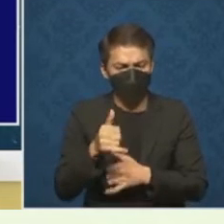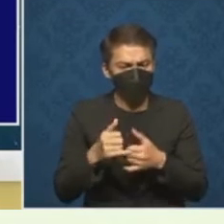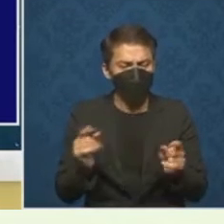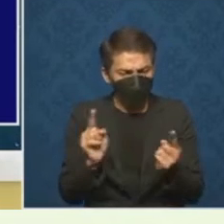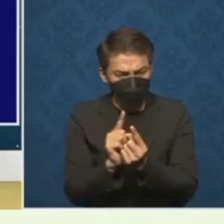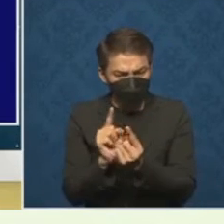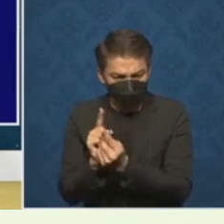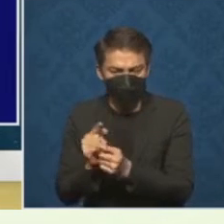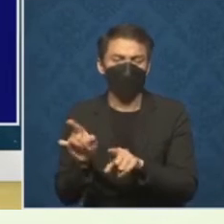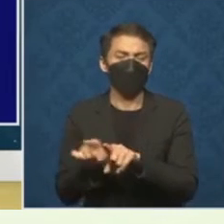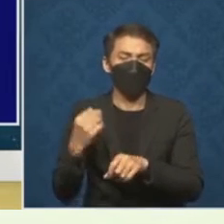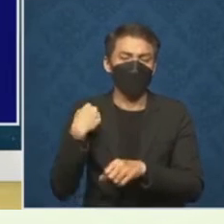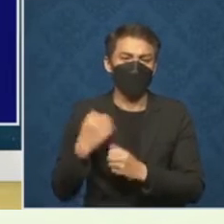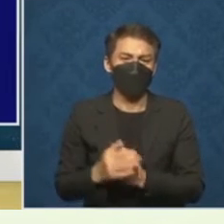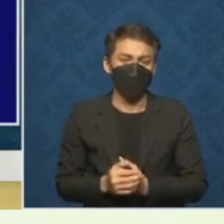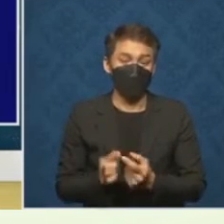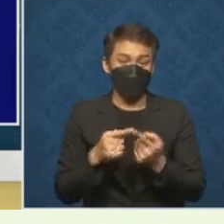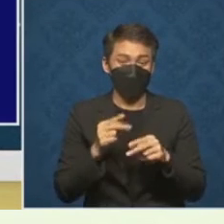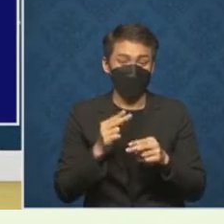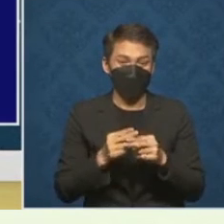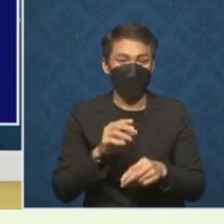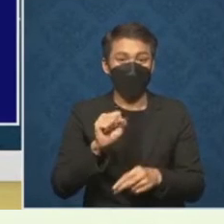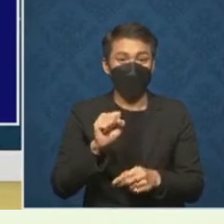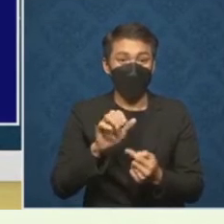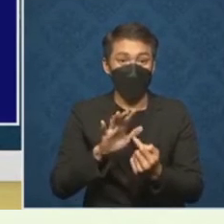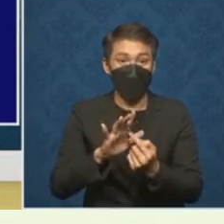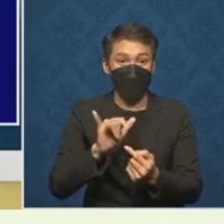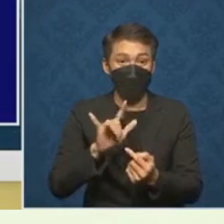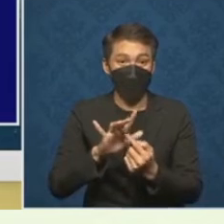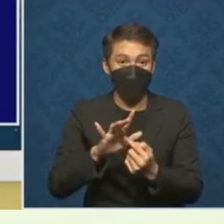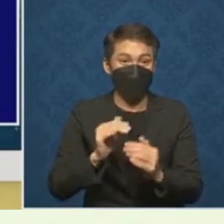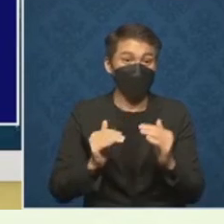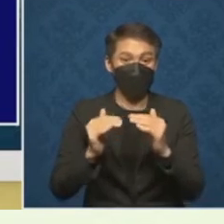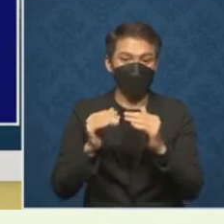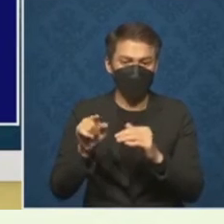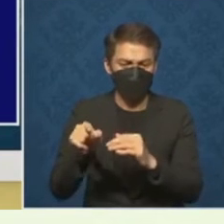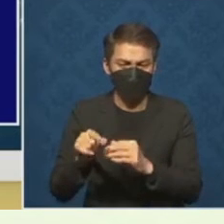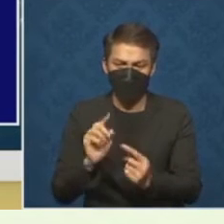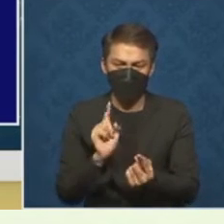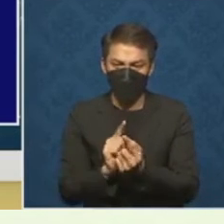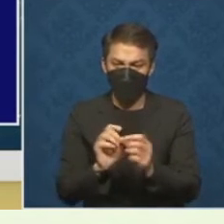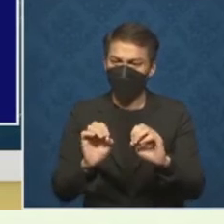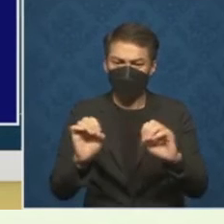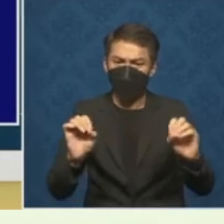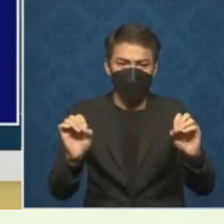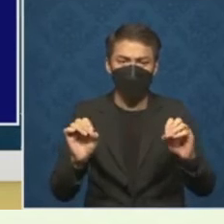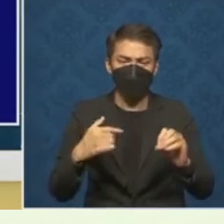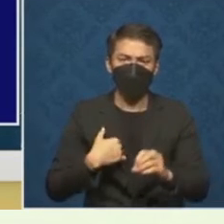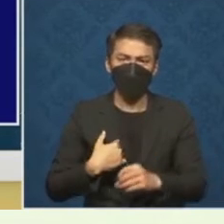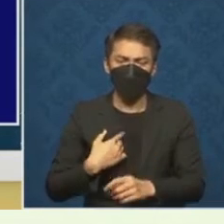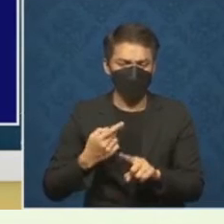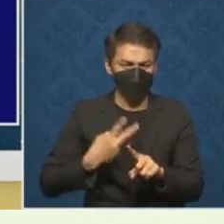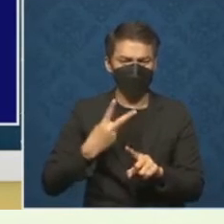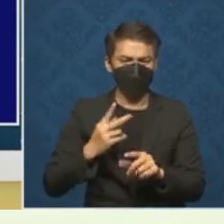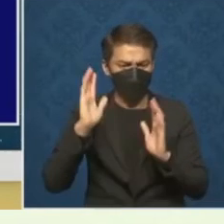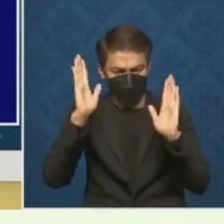ผู้สมัครเนี่ยคุณอายาสิทธิ์นะฮะแม้แต่ครั้งเดียวเลยนะฮะผมเดินอยู่ตั้ง2เดือนนะฮะไม่เคยพบเลยนะครับนั่น